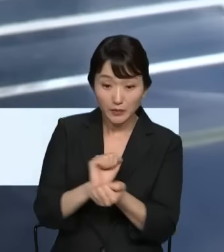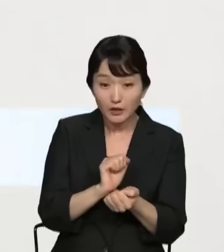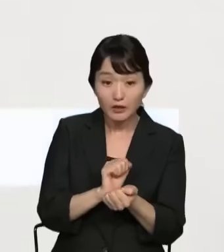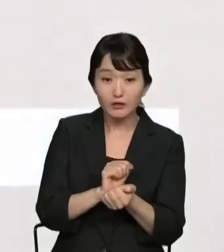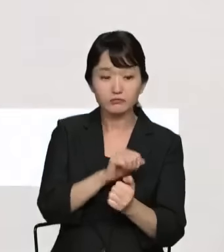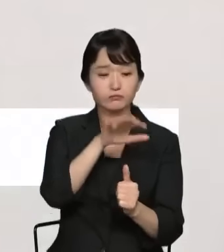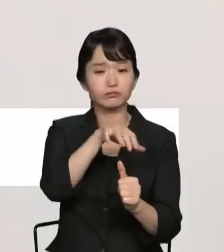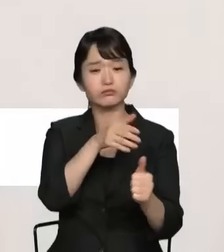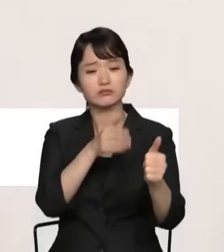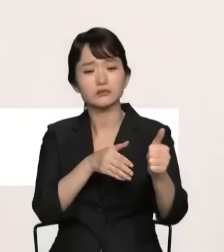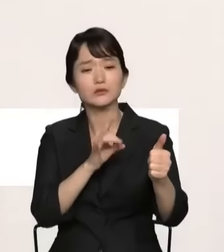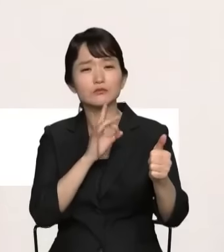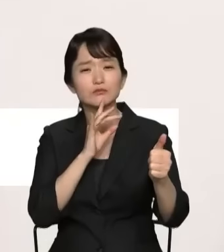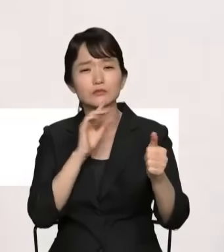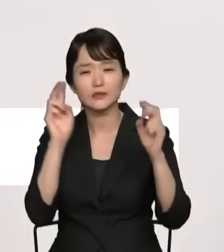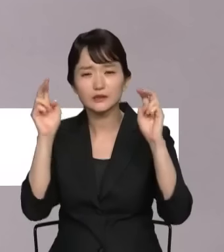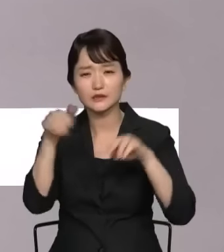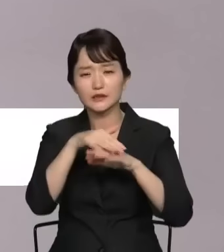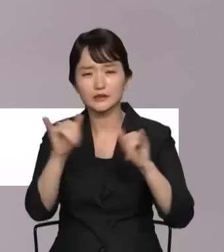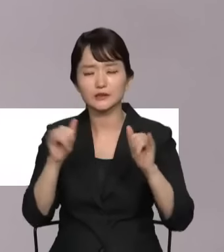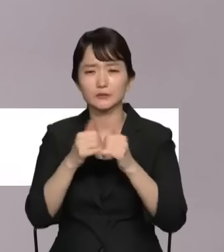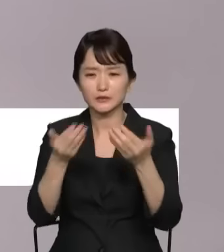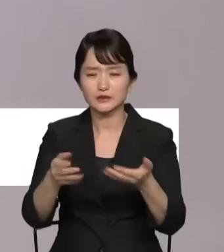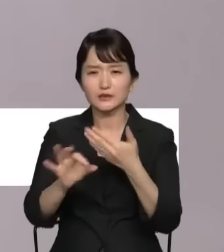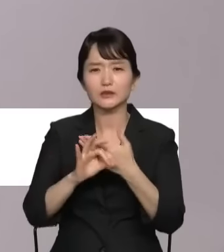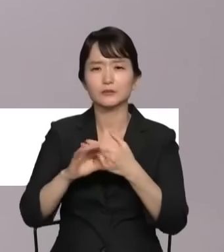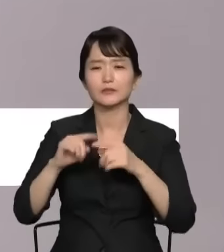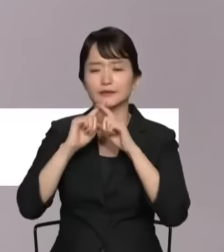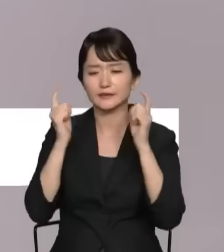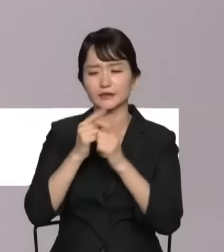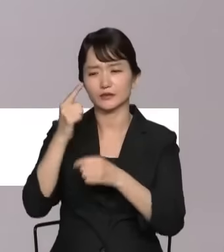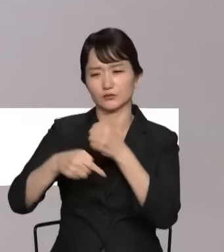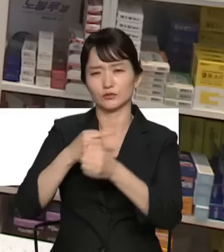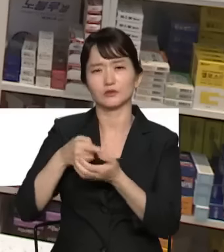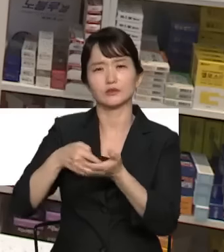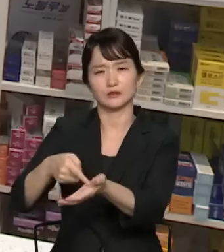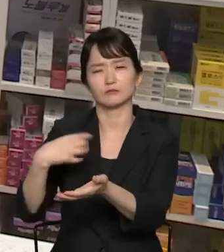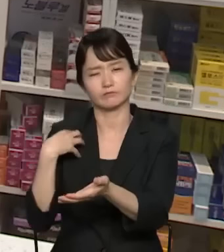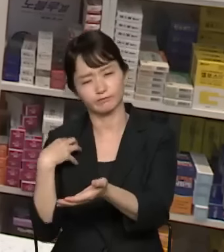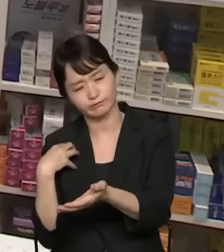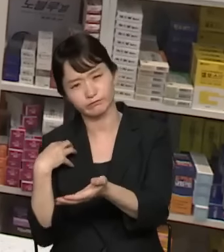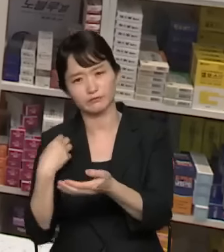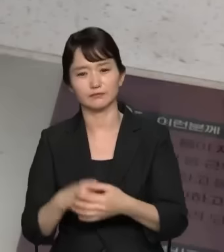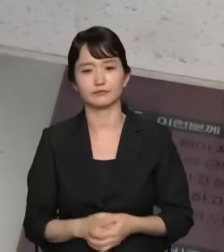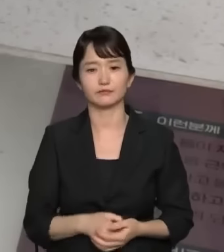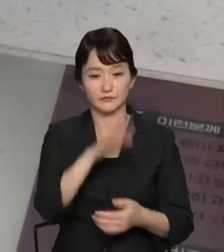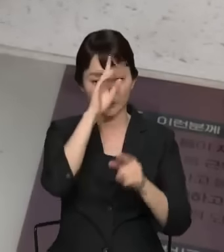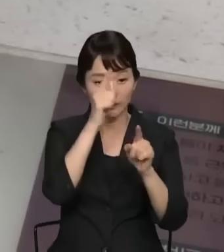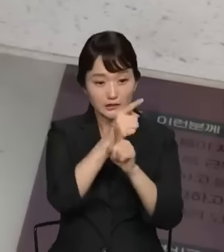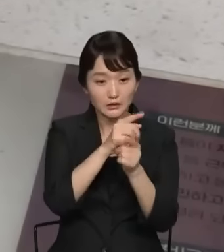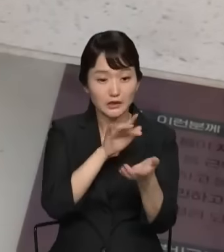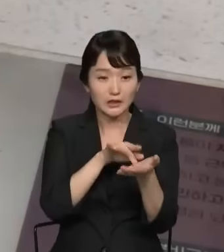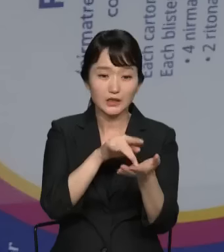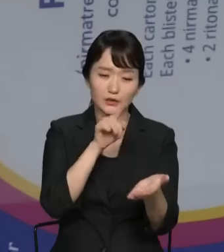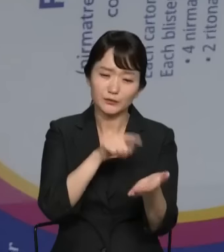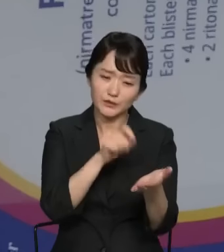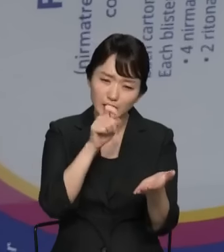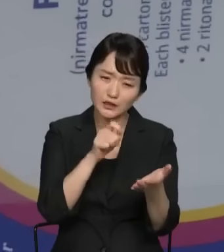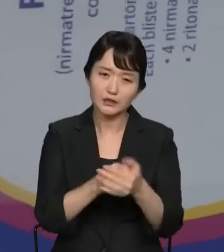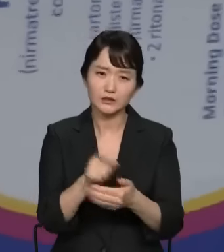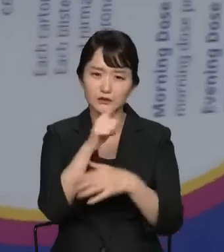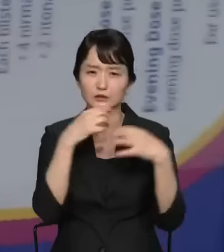뿐이라 장인은 쉬려면 개인 연차를 써야 해이 역시 부담으로 작용합니다 이에 치료제도 크게 부족해 보건 당국이